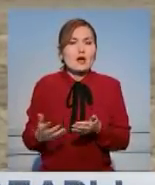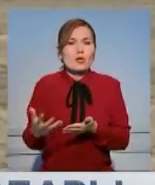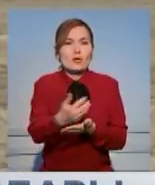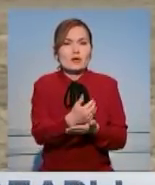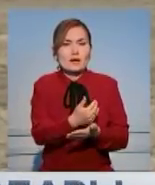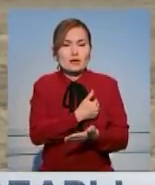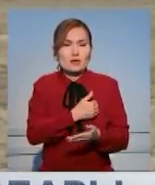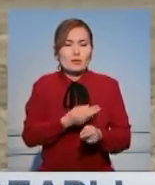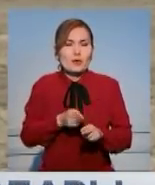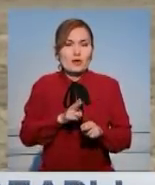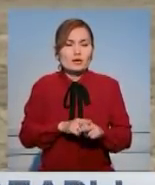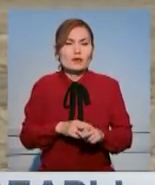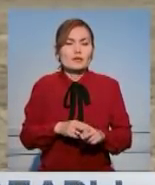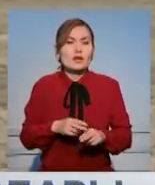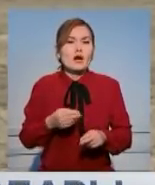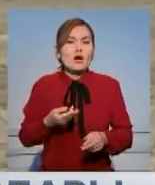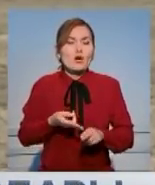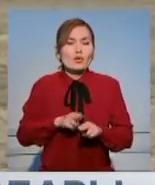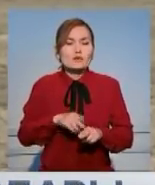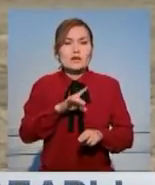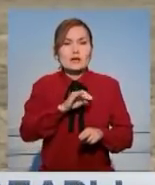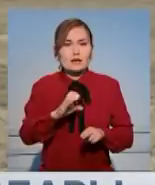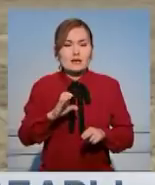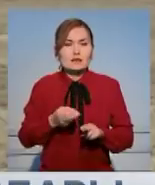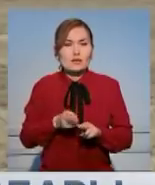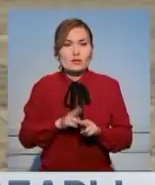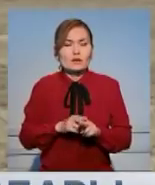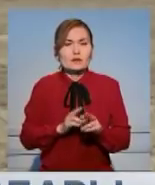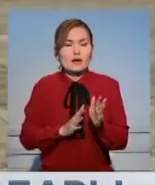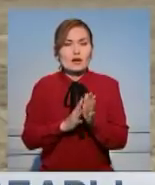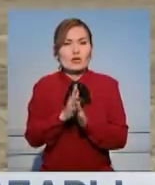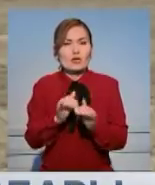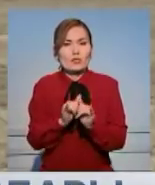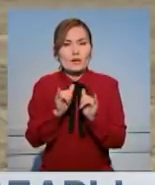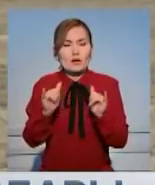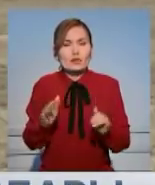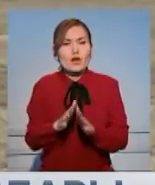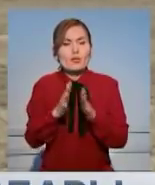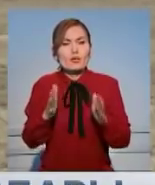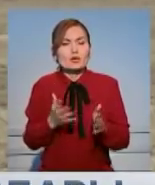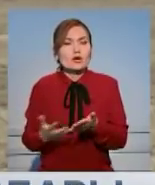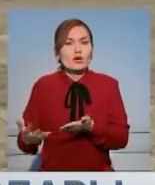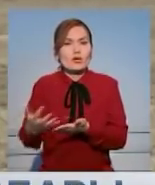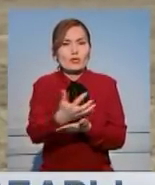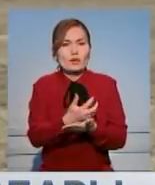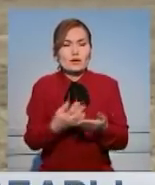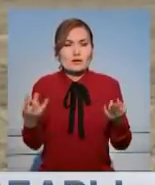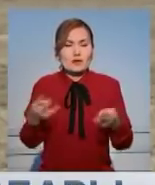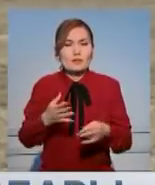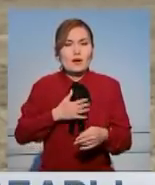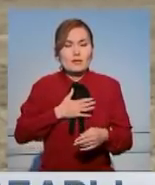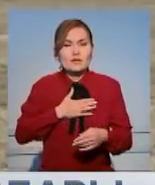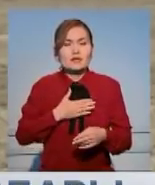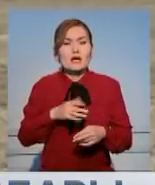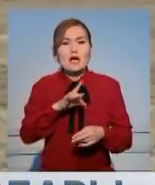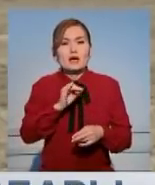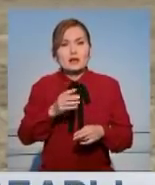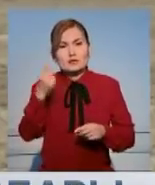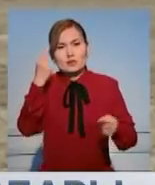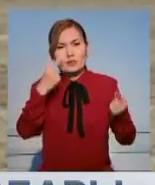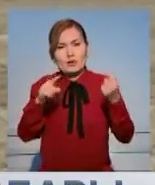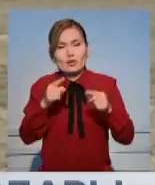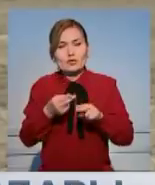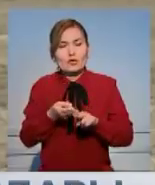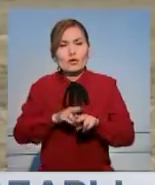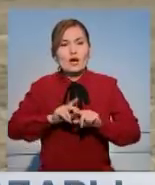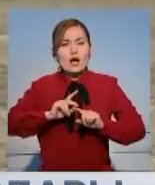әр сабағындағы дәннің шығымдылығы 40%-дан аспаса, межелі мақсатқа қол жеткізу мүмкін емес. Сондықтан біздің шығарған сыр сұлуы және